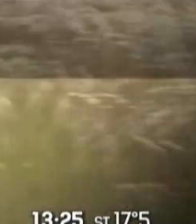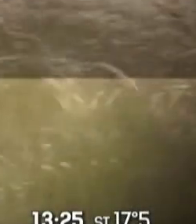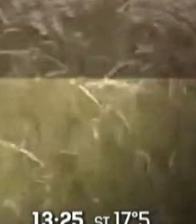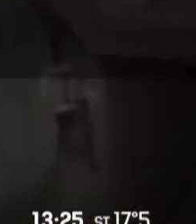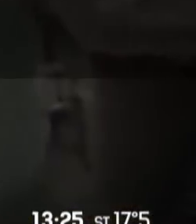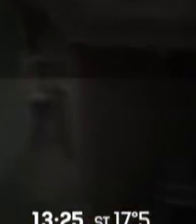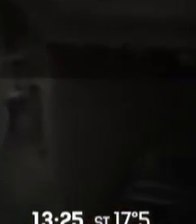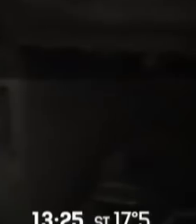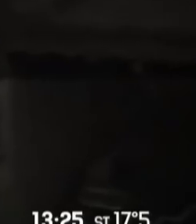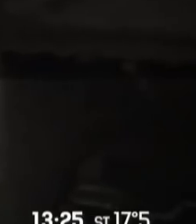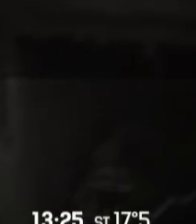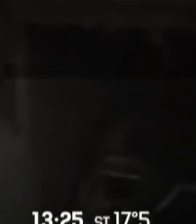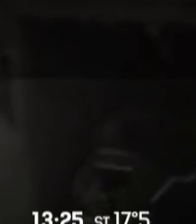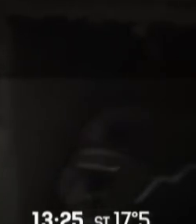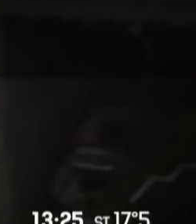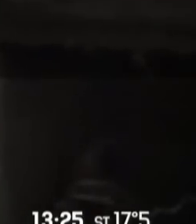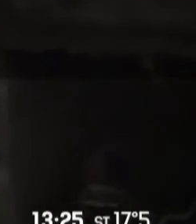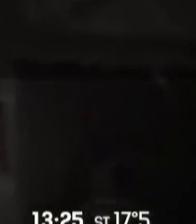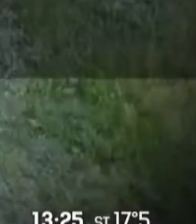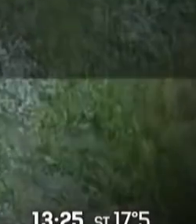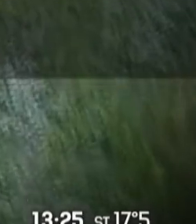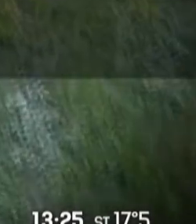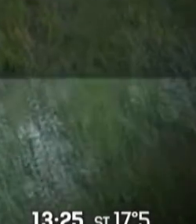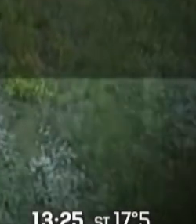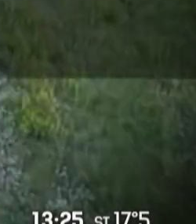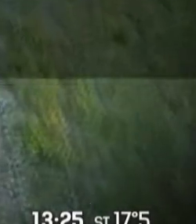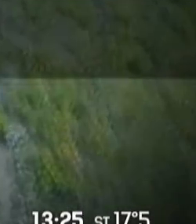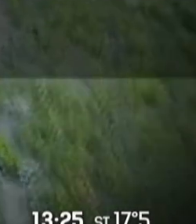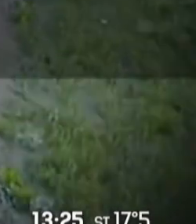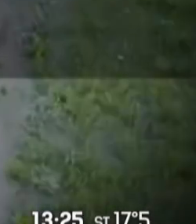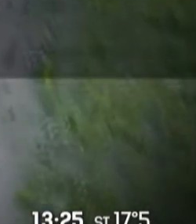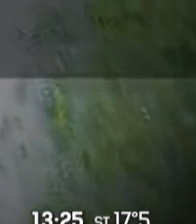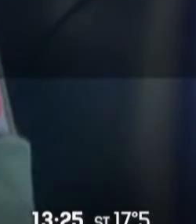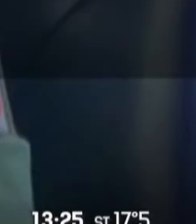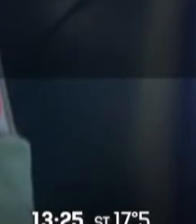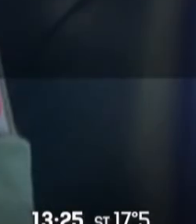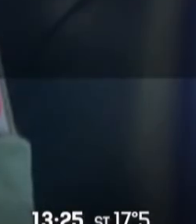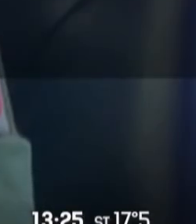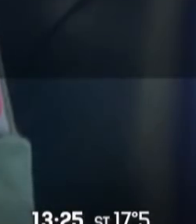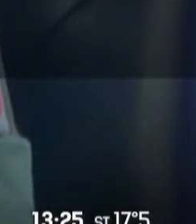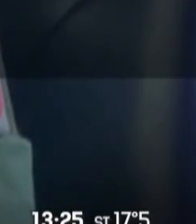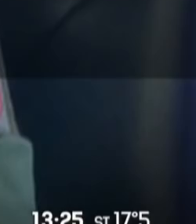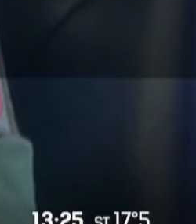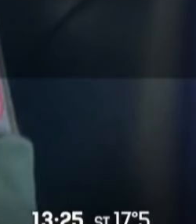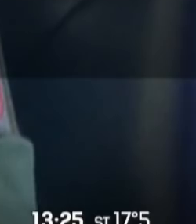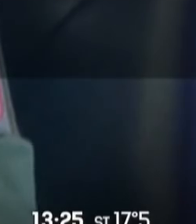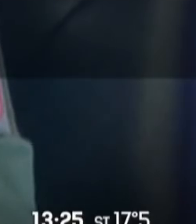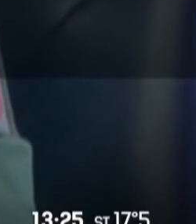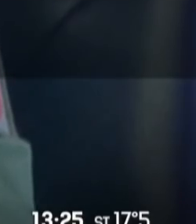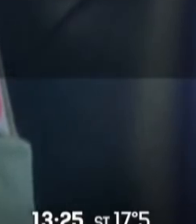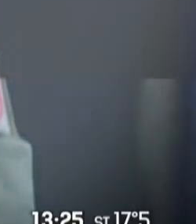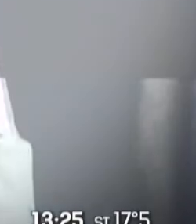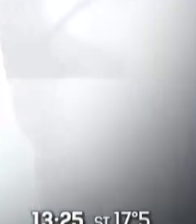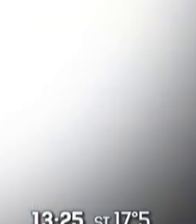с реальностью, что уже не раз подтверждалось официальными лицами как Российской Федерации, так